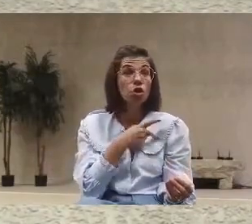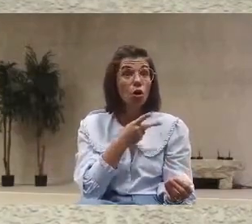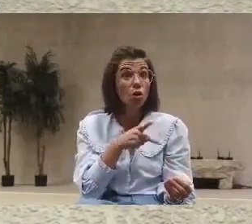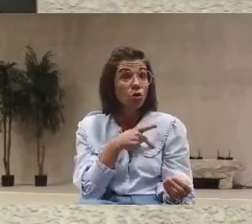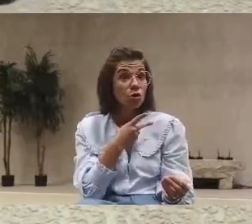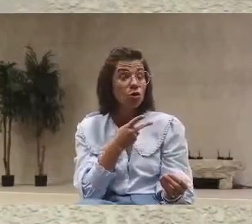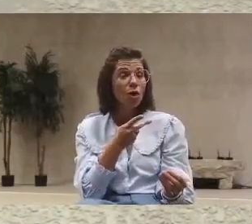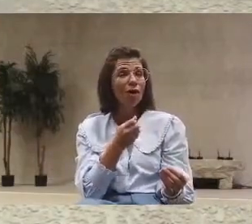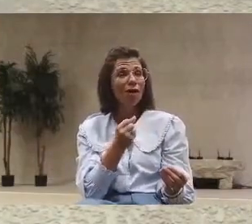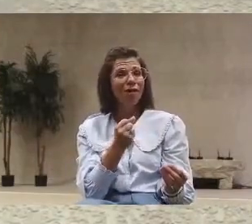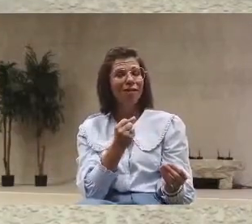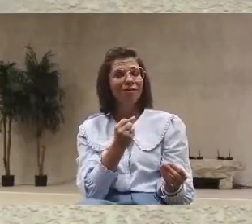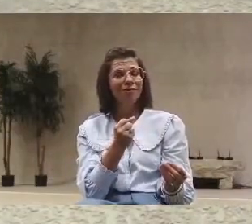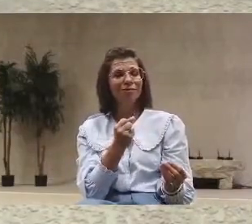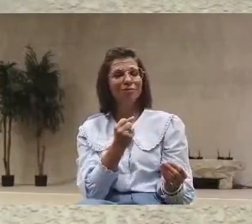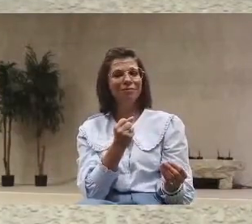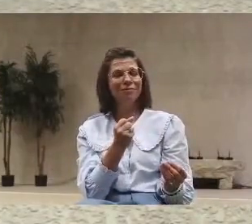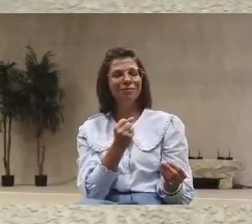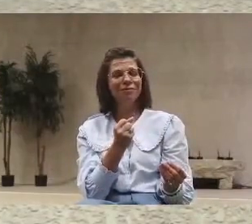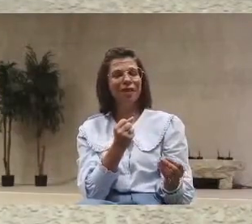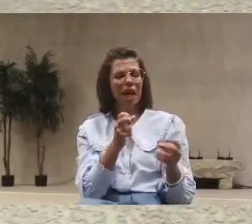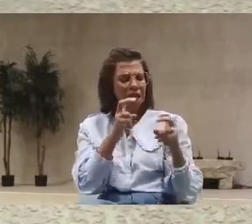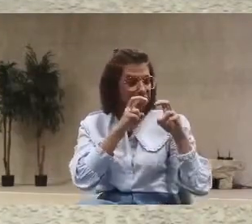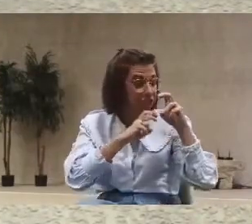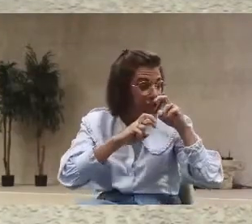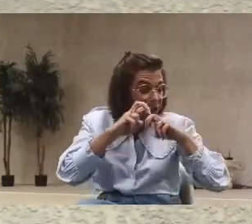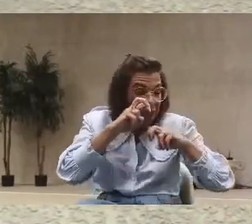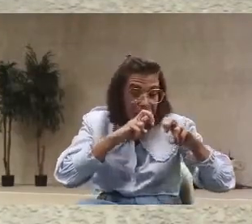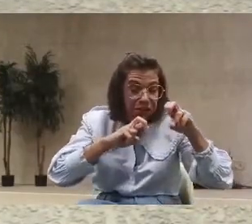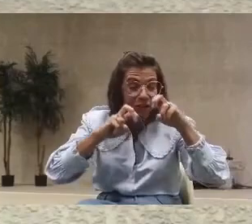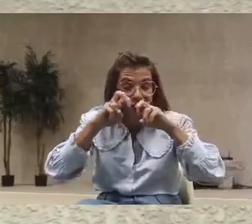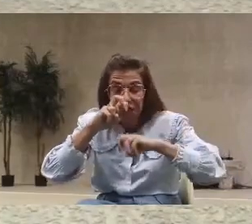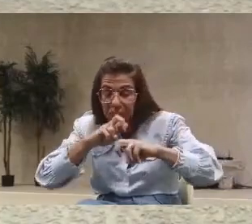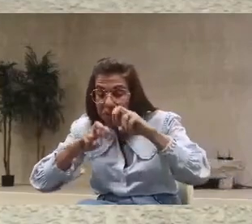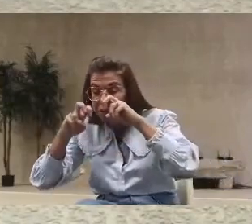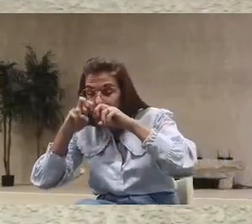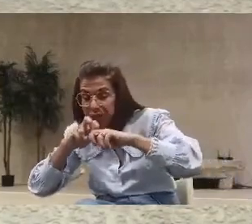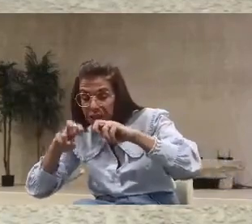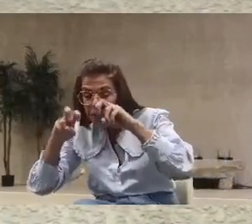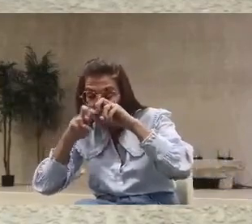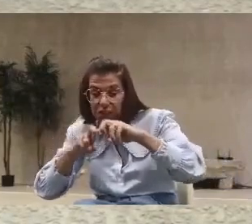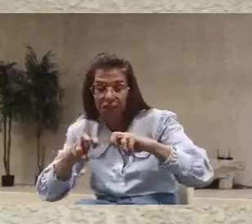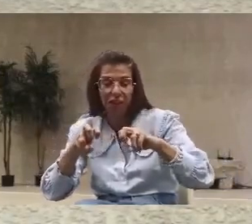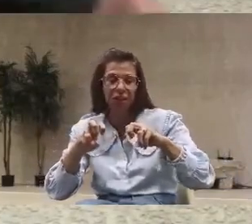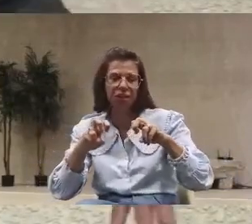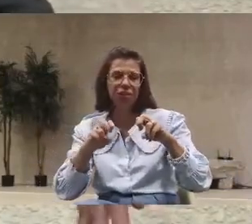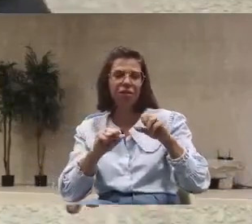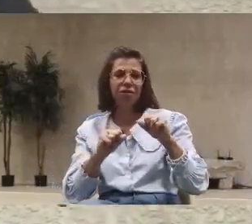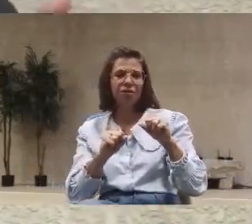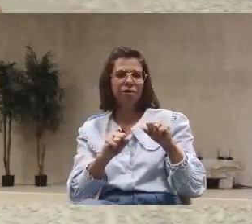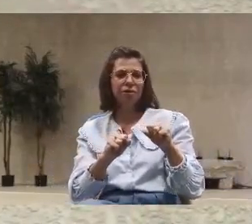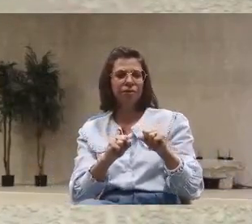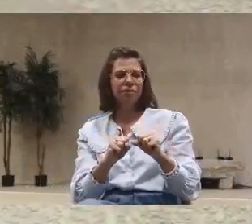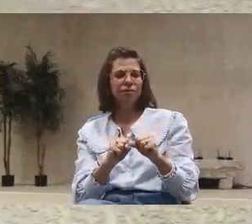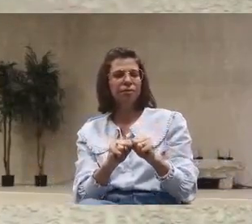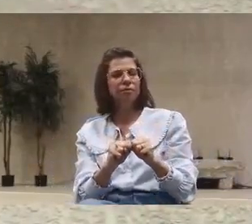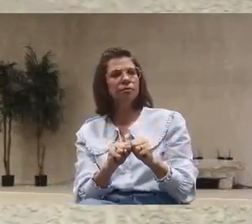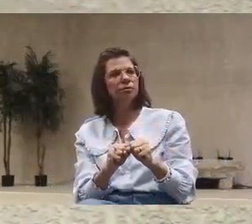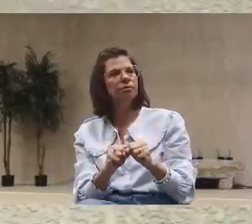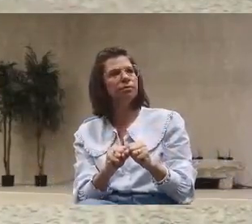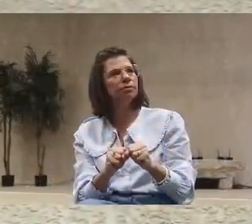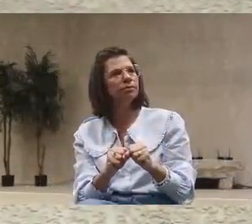réalité on ne se rend peut-être pas compte c'est ceux qui voilà qui entendent la voix et puis la voix du bon berger qui la reconnaissent qui reste mais